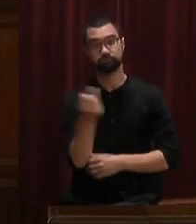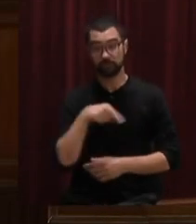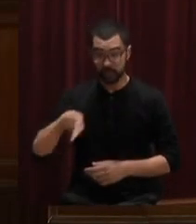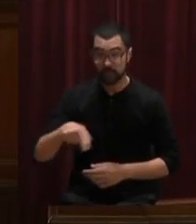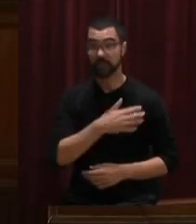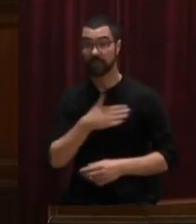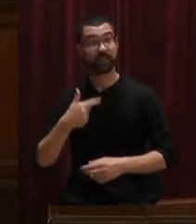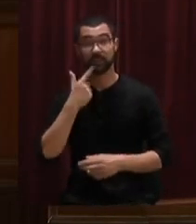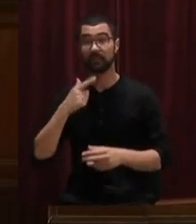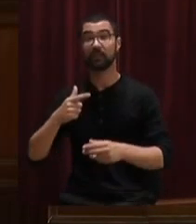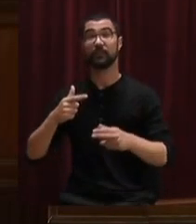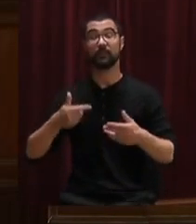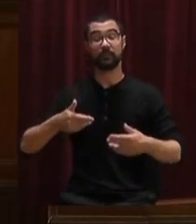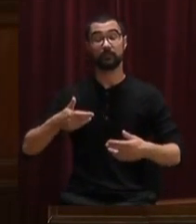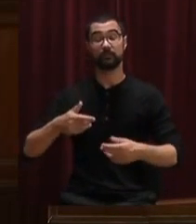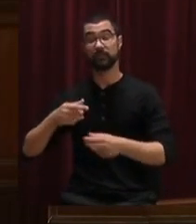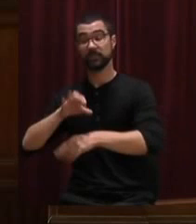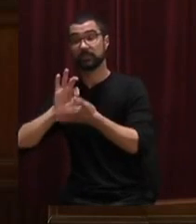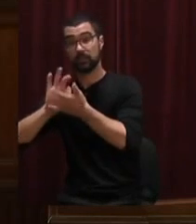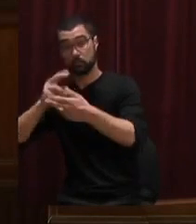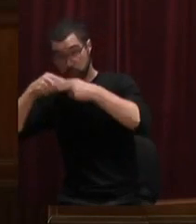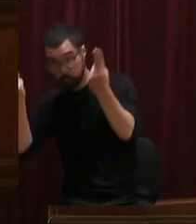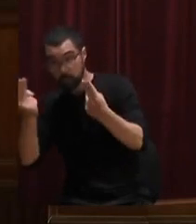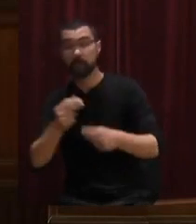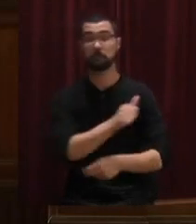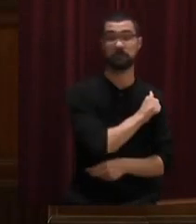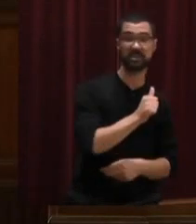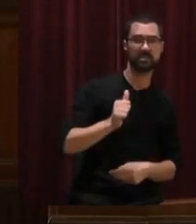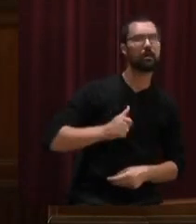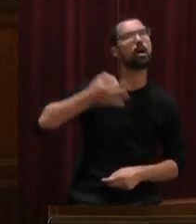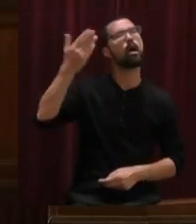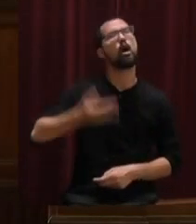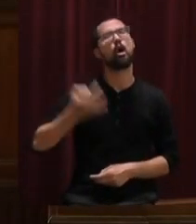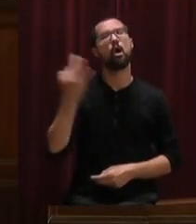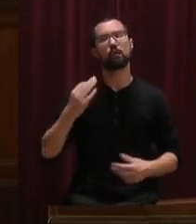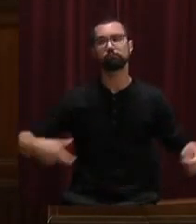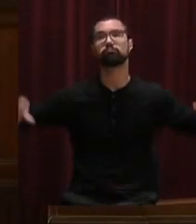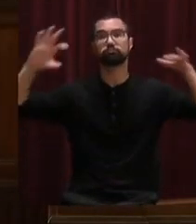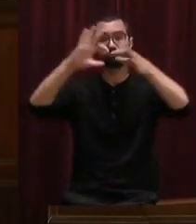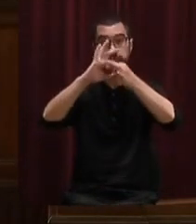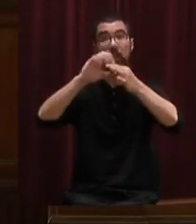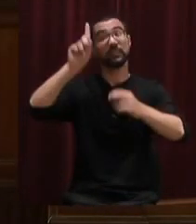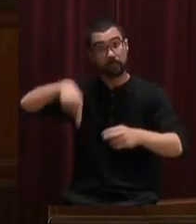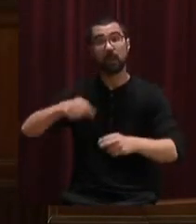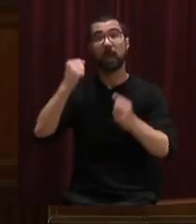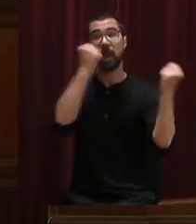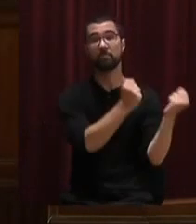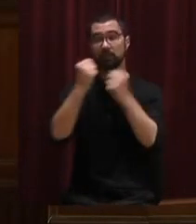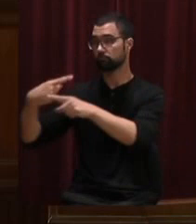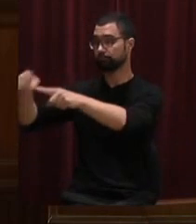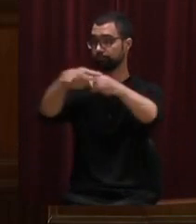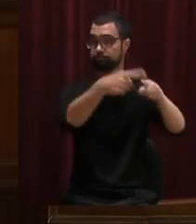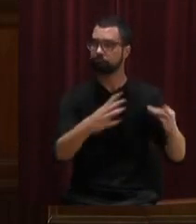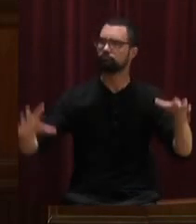sector públic i sector privat s'ha de produir també entre administracions. Només així assegurarem l'èxit en la millora de lo públic. Només